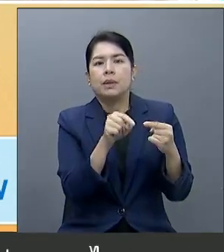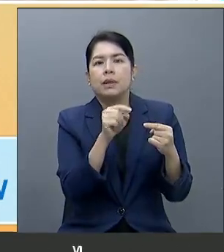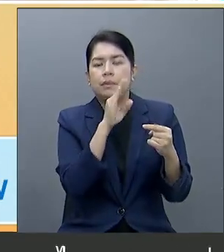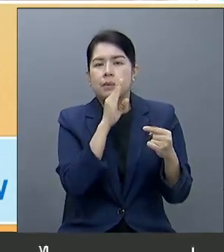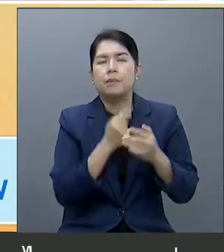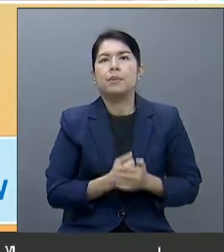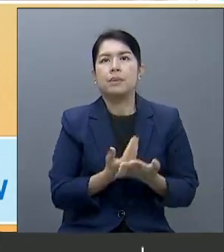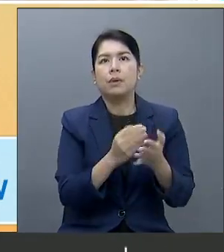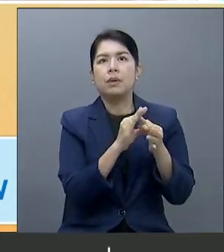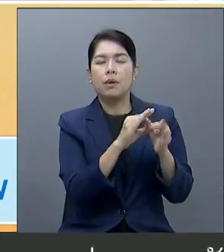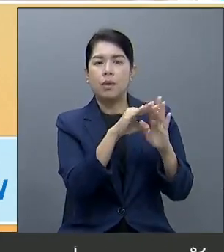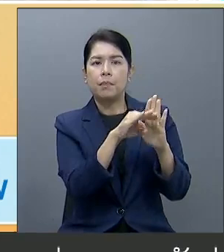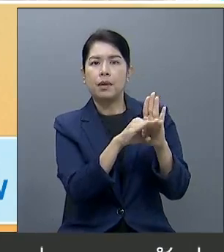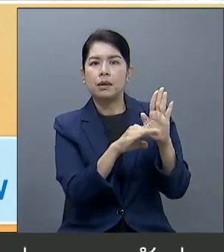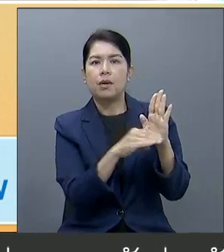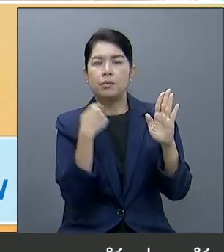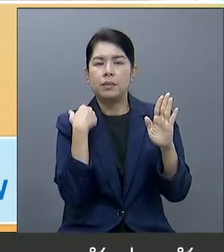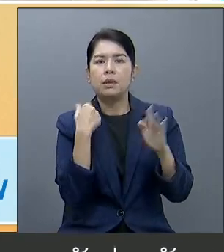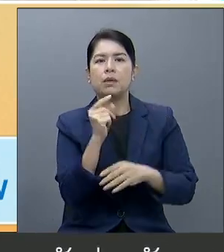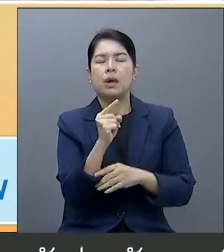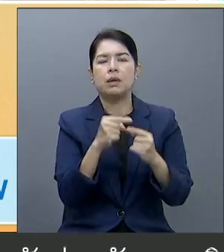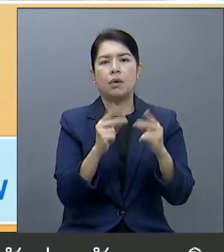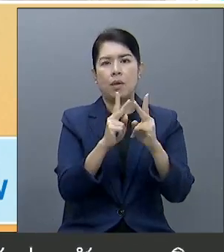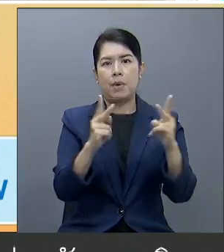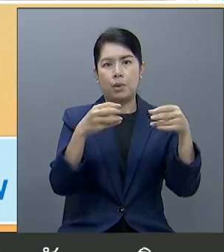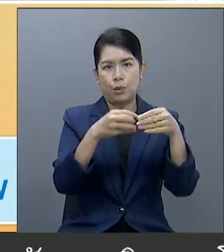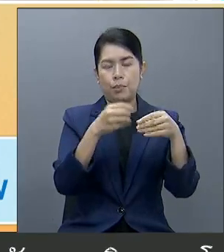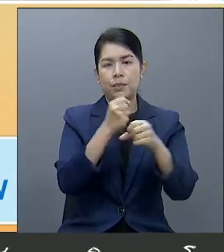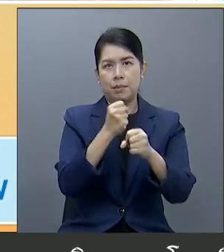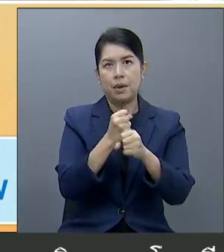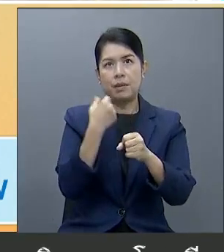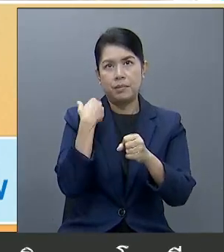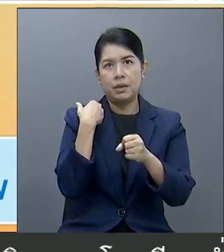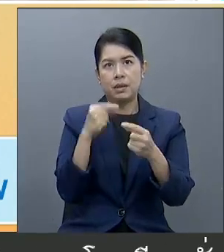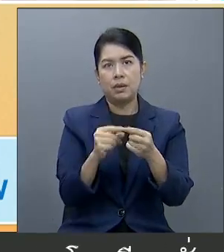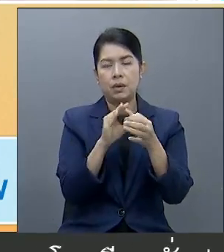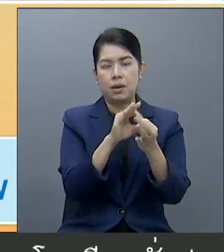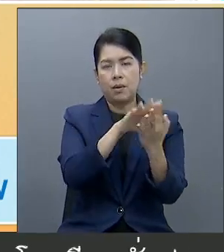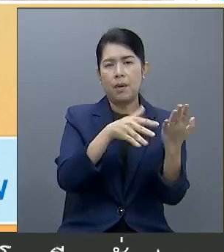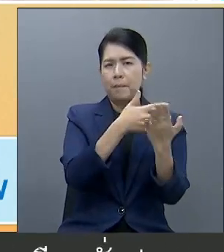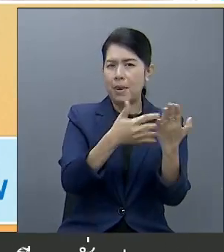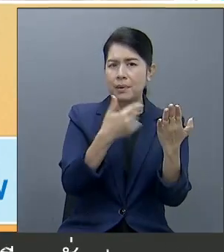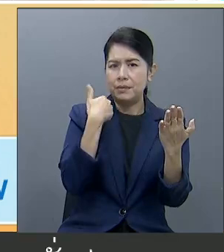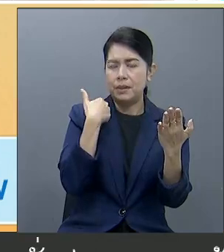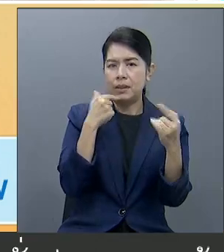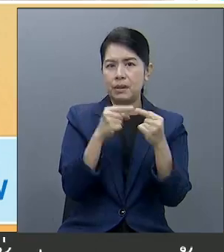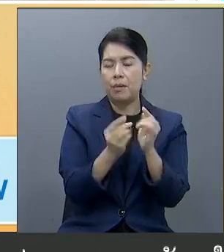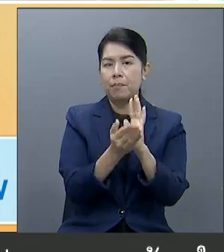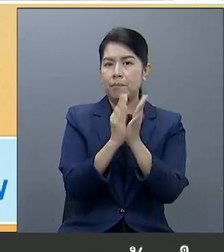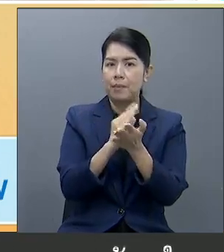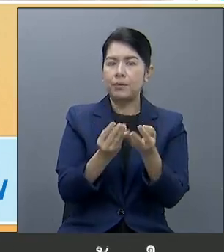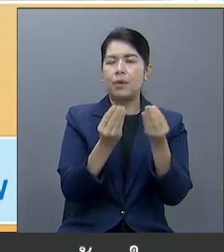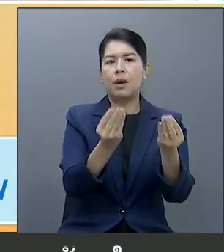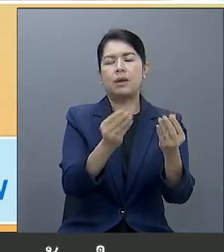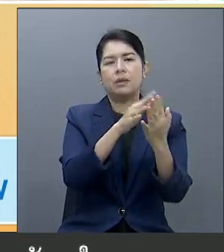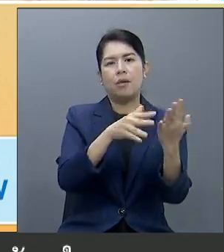าเนี่ยกระบวนการของเขาเองเนี่ยก็จะมีการมีคณะทำงานที่จะมีพัฒนาข้อเสนอเชิงนโยบายแล้วก็จะส่งผ่านไปที่คณะกรรมการที่จะจัดส